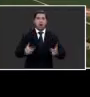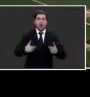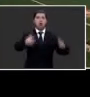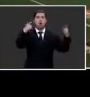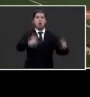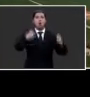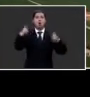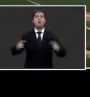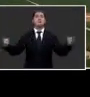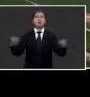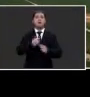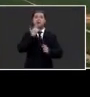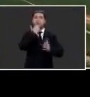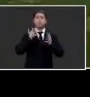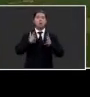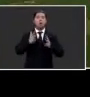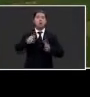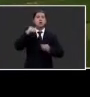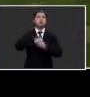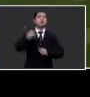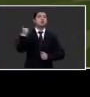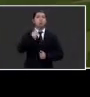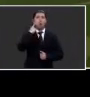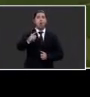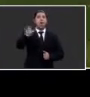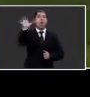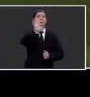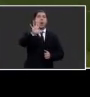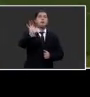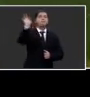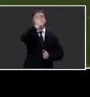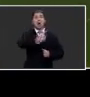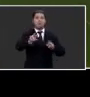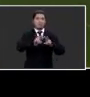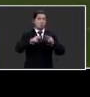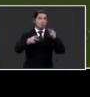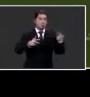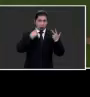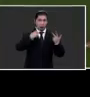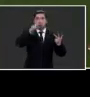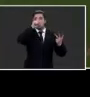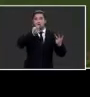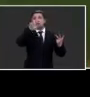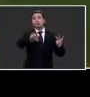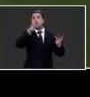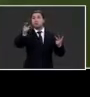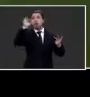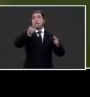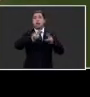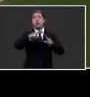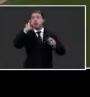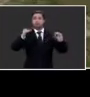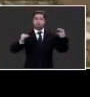göletlerimizin depolama hacmini 50 milyar metreküpten 183 milyar